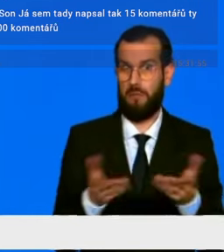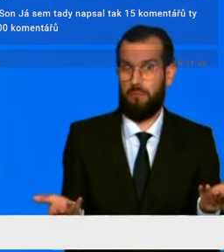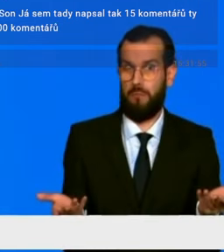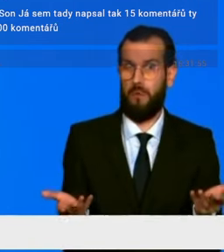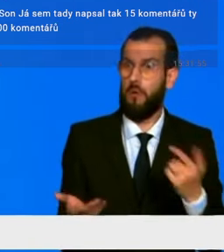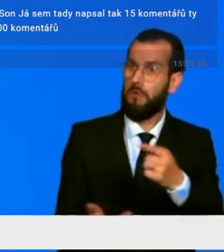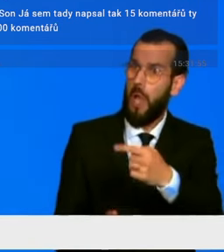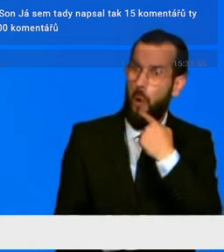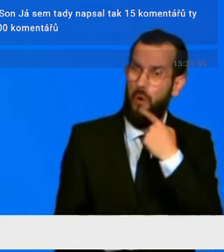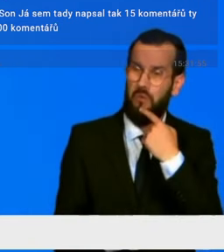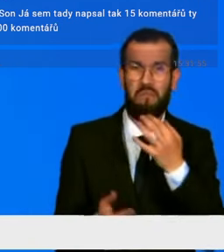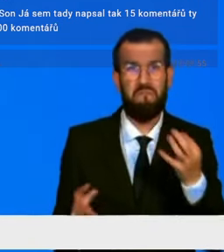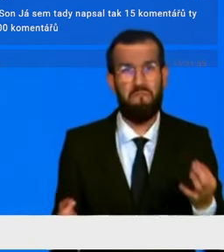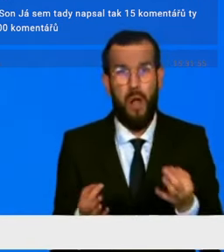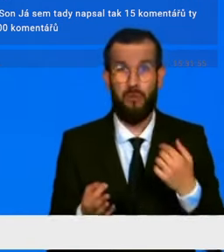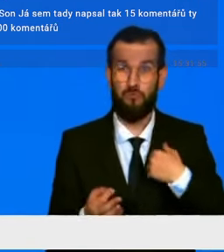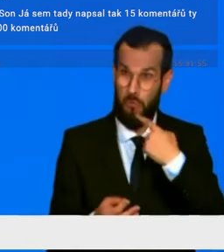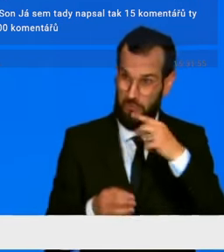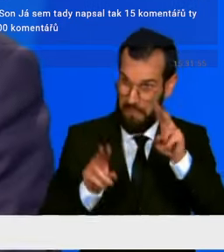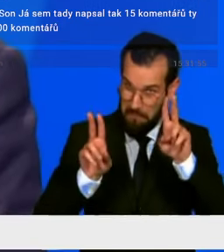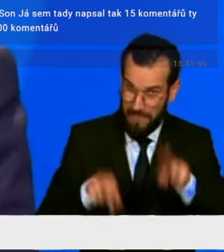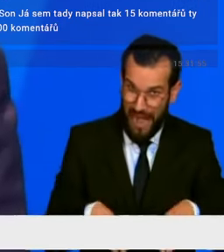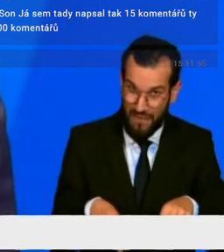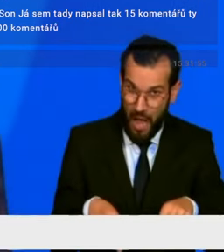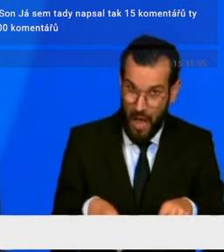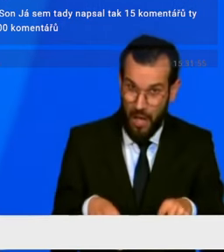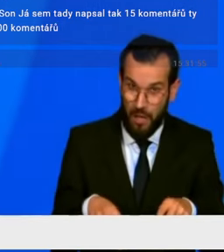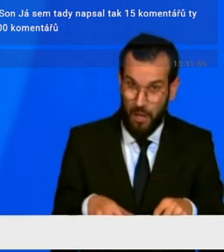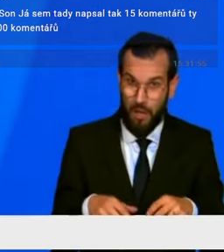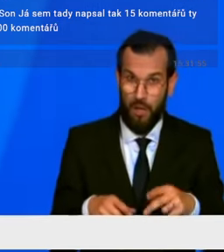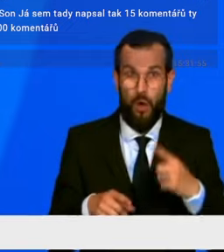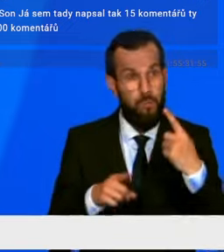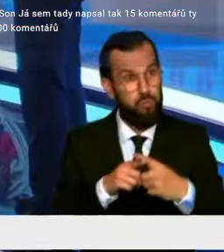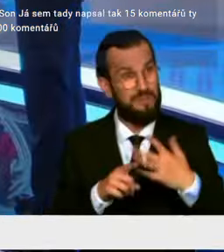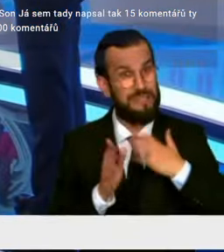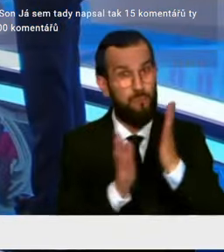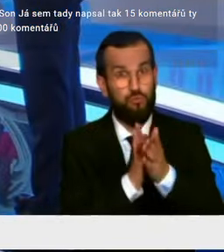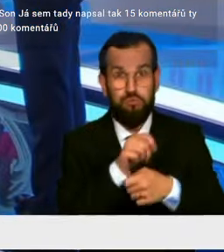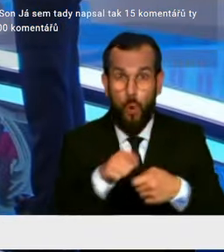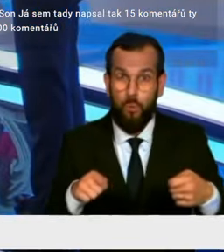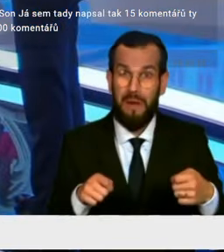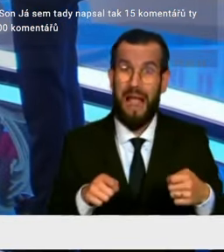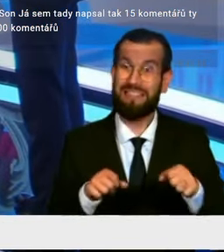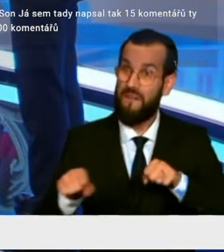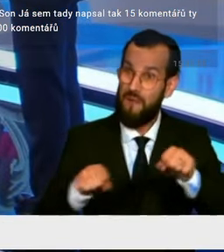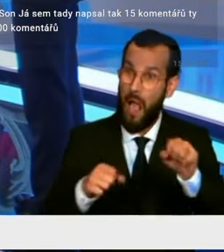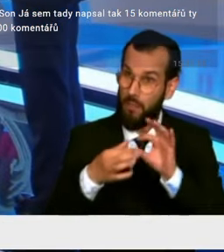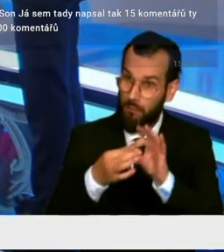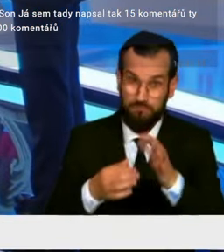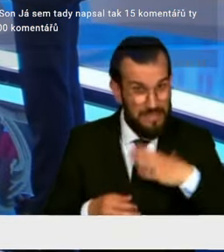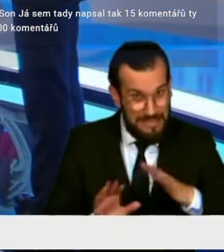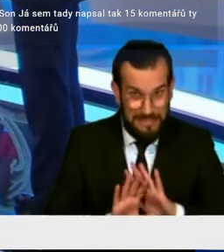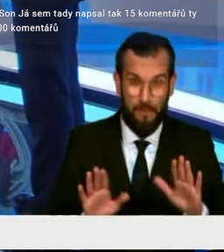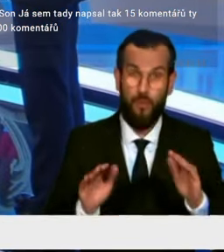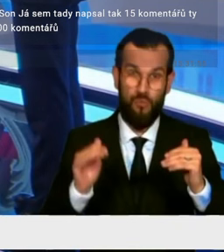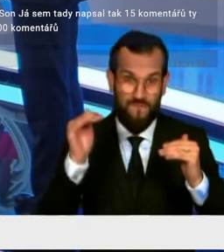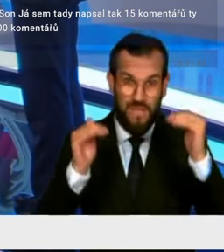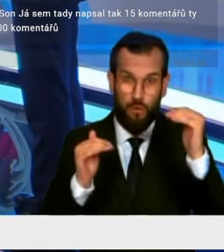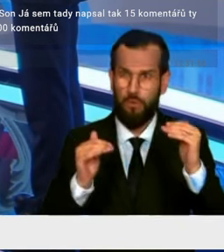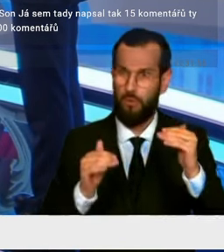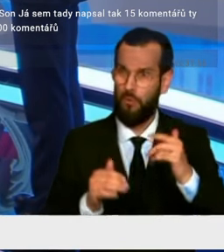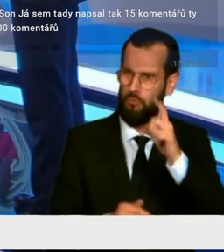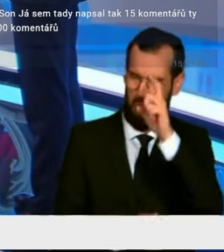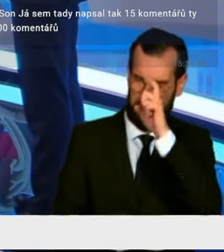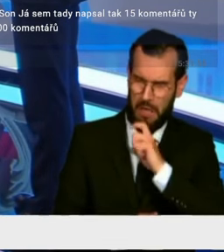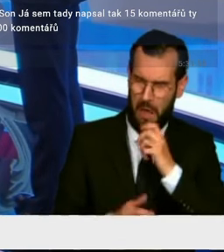nepovažujem na tom že hovorím pravdu aj to že chcem spolupracovať eh s touto vládou že to je rovnováha na tom podľa mňa nie je